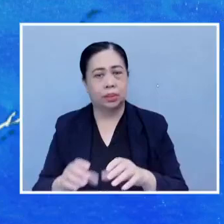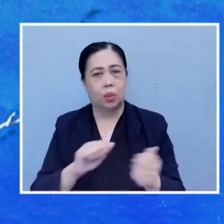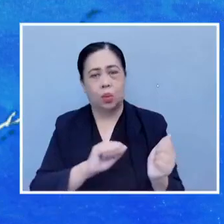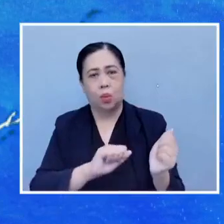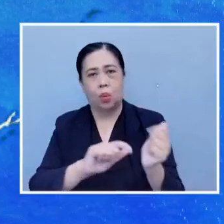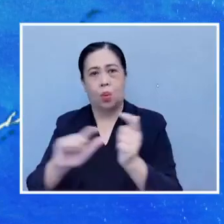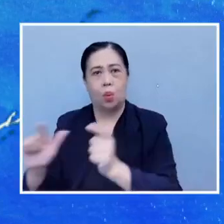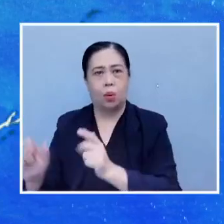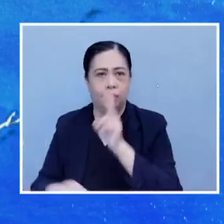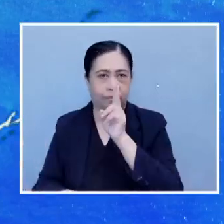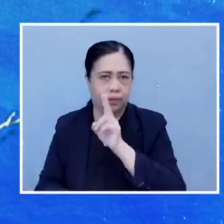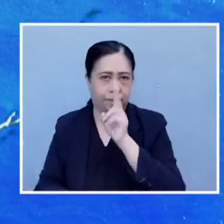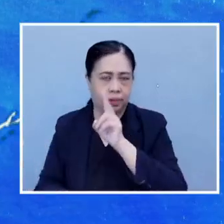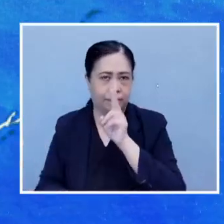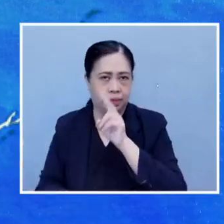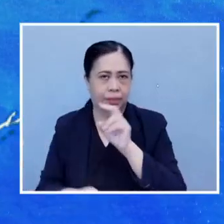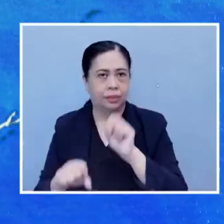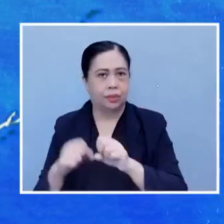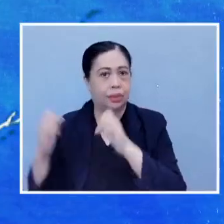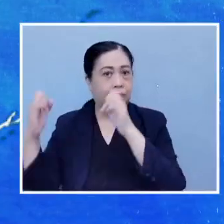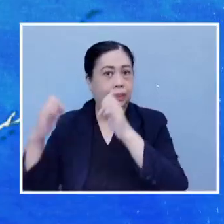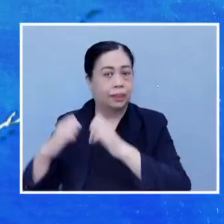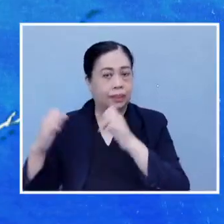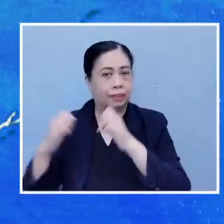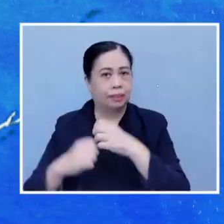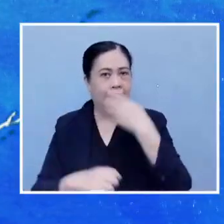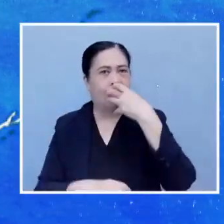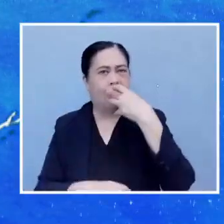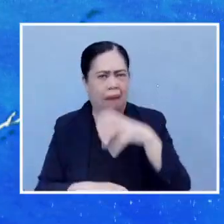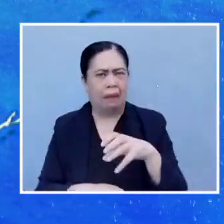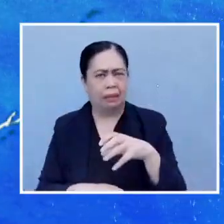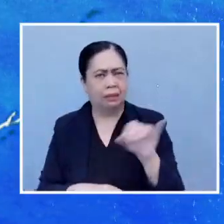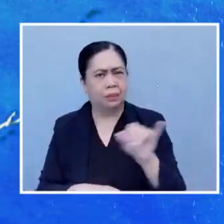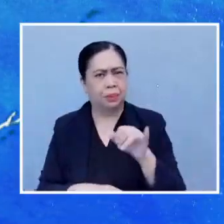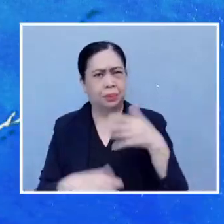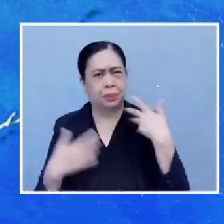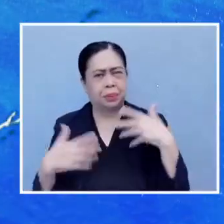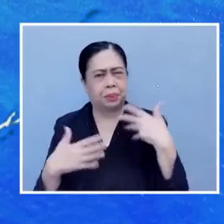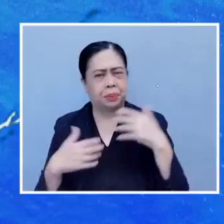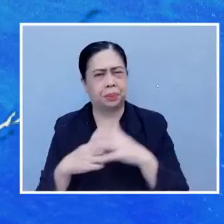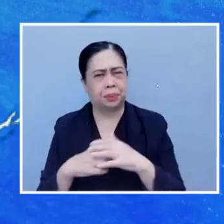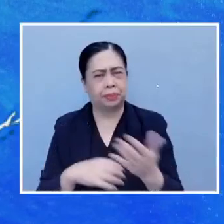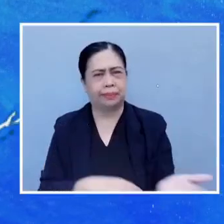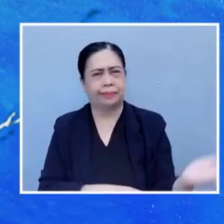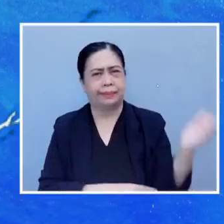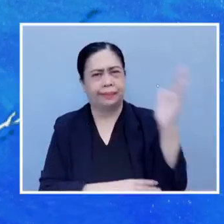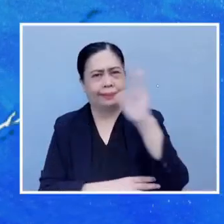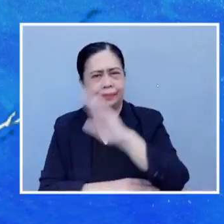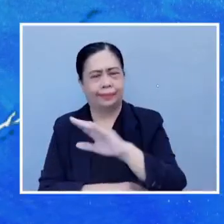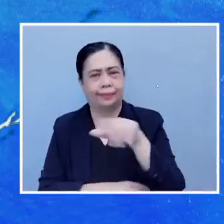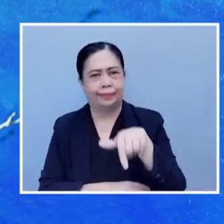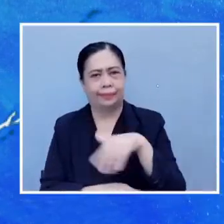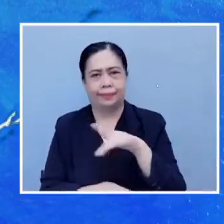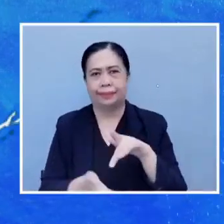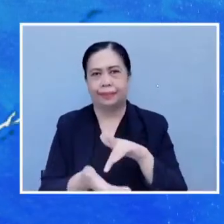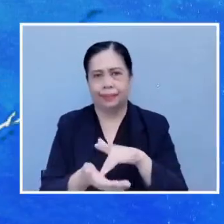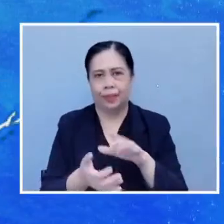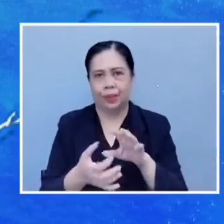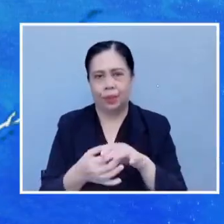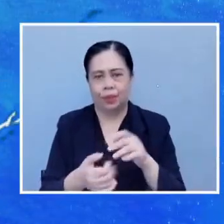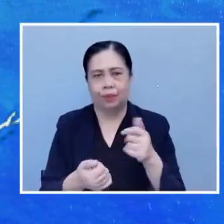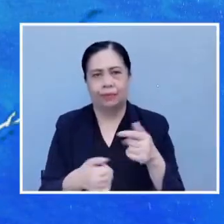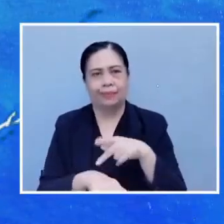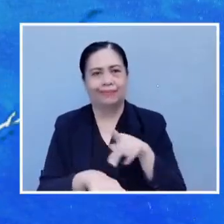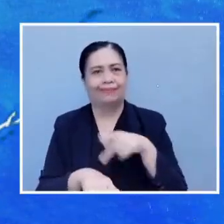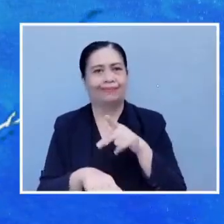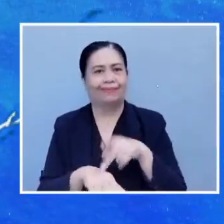buong Kabisayaan, kaya aasahan po ang mainit din at maalinsangang panahon maghapon dito sa gitnang bahagi ng ating